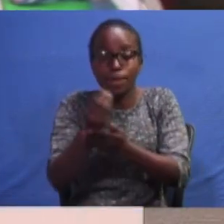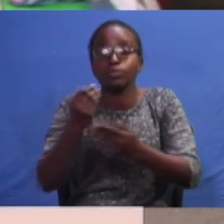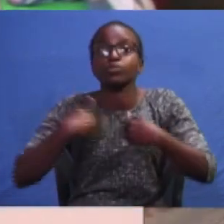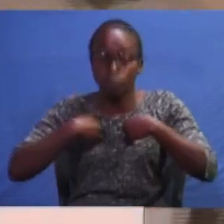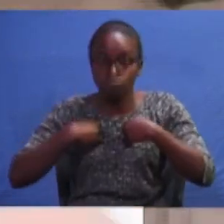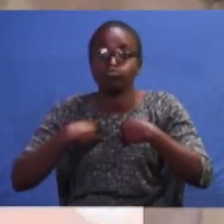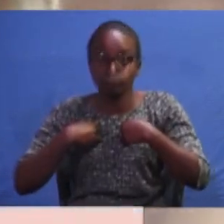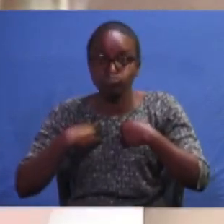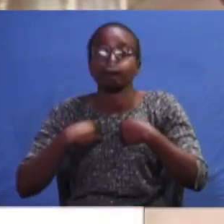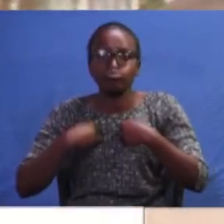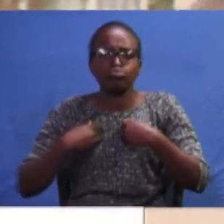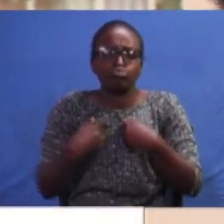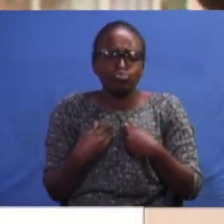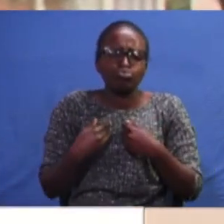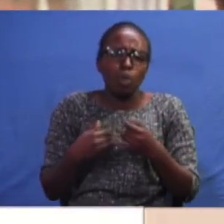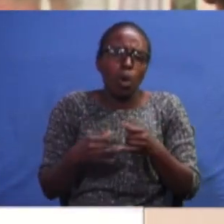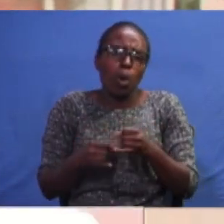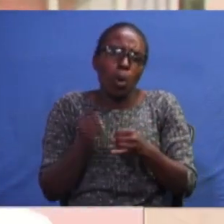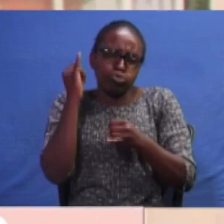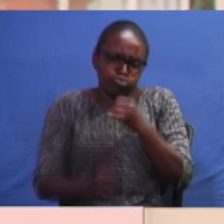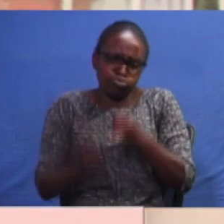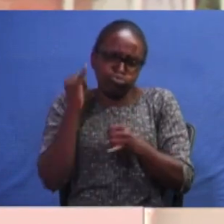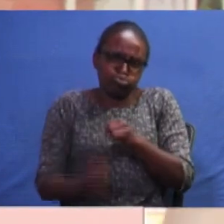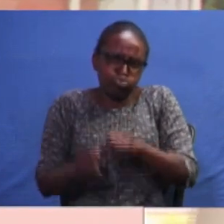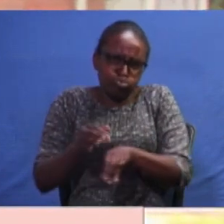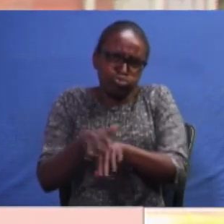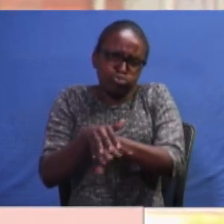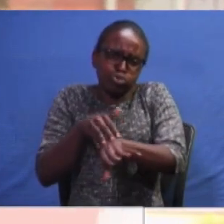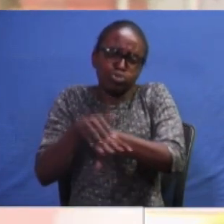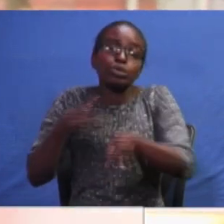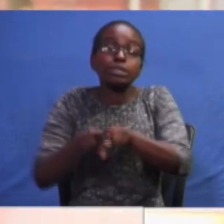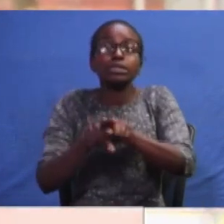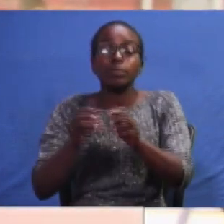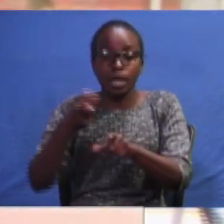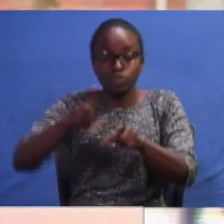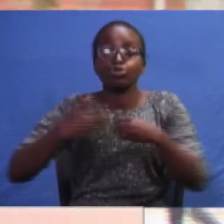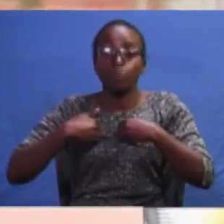umecheleweshwa, huku wafanyakazi wa umma wakipata ongezeko la malipo kati ya